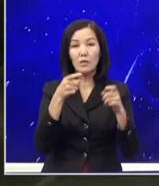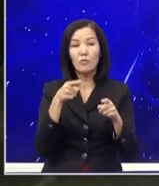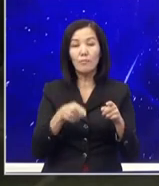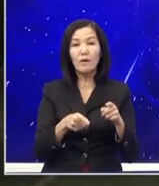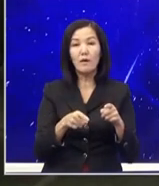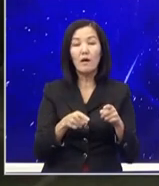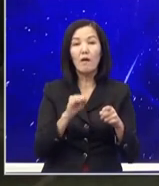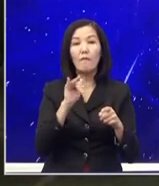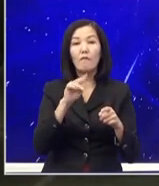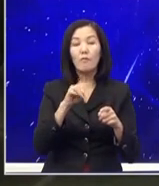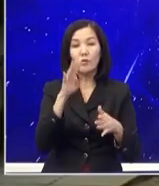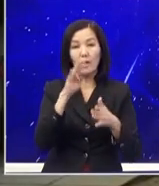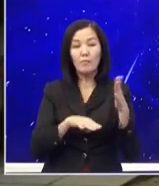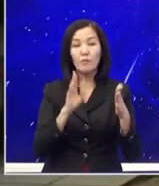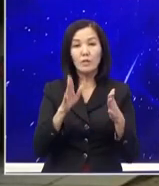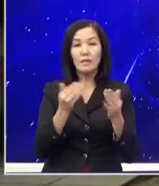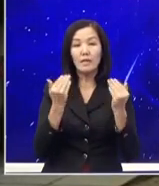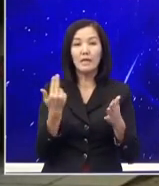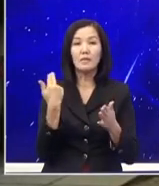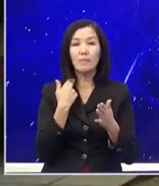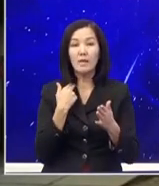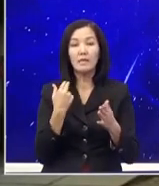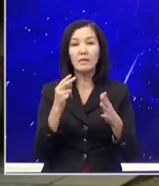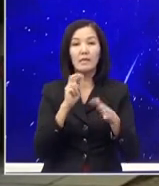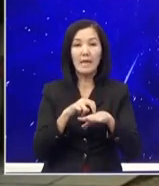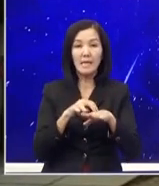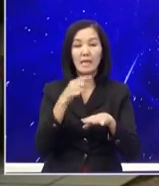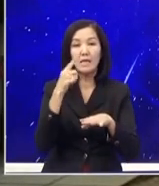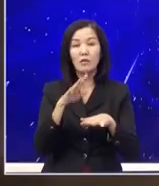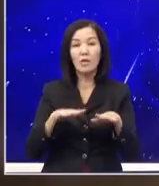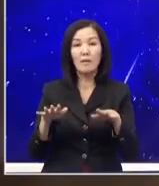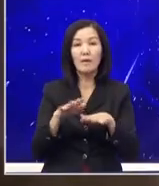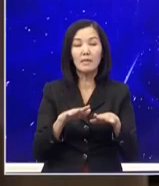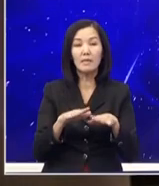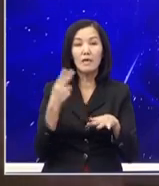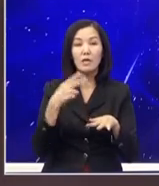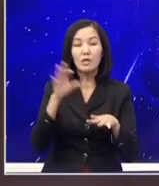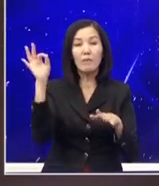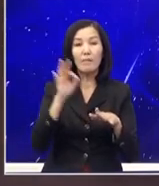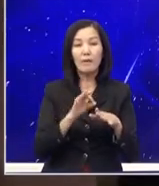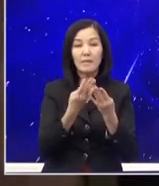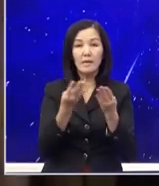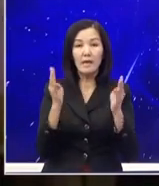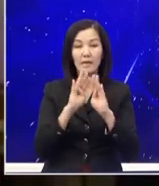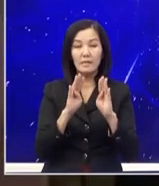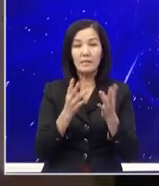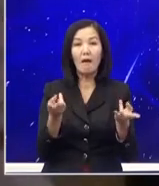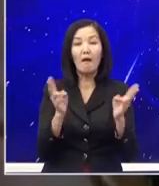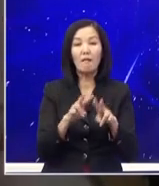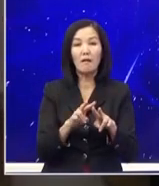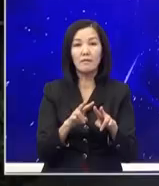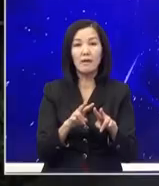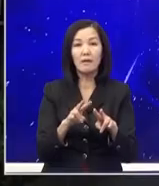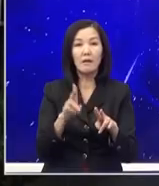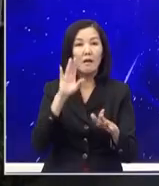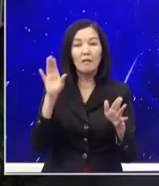фунт айыппұл салынады. Қазір британдық дәрігерлердің айтуынша, аймақ халқының тек 20% ғана карантинде. Қалғандары